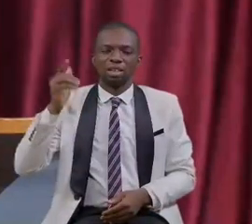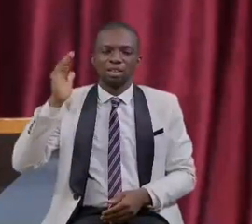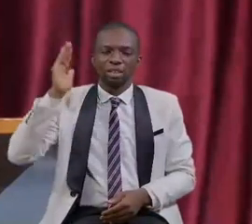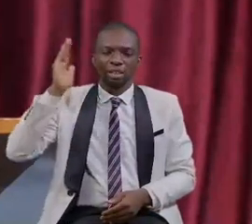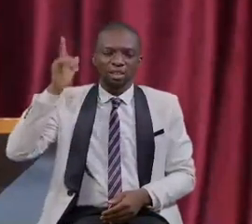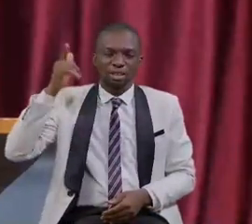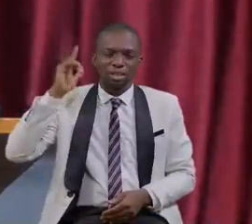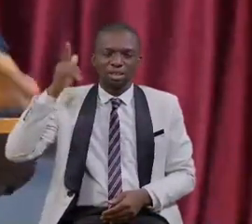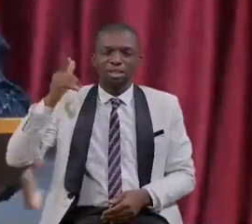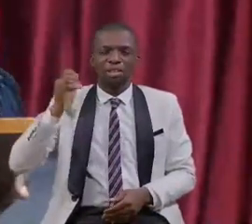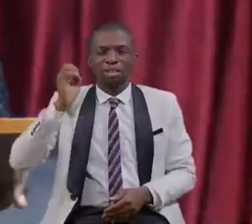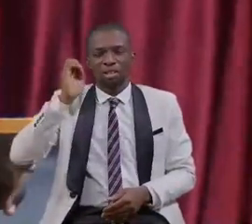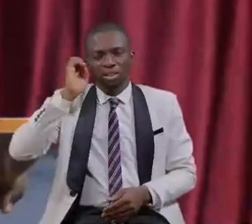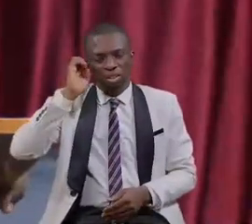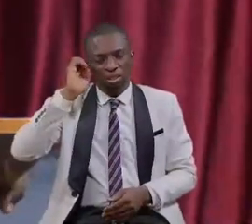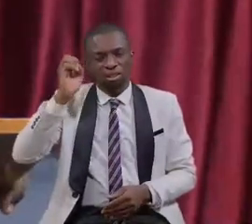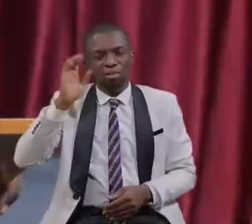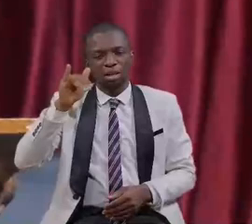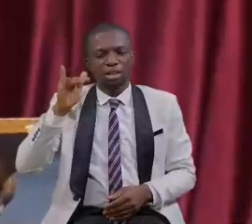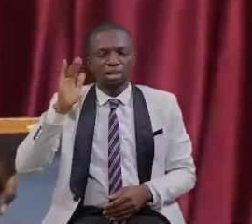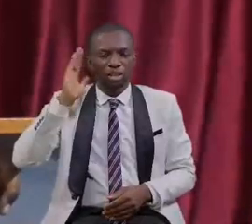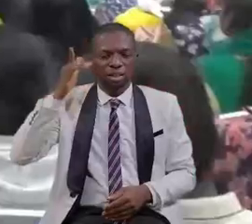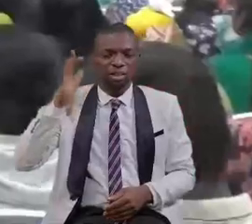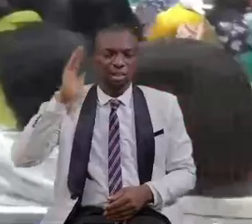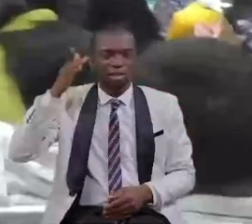Un peu, il s'asseyait à la porte de Sodome.